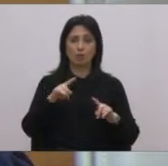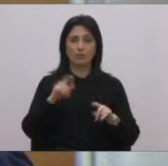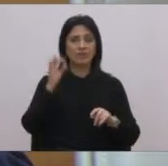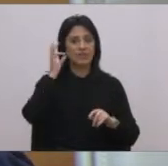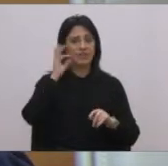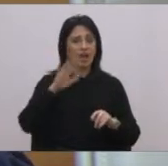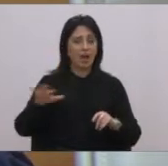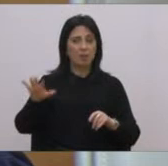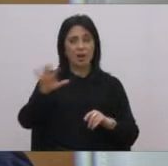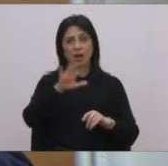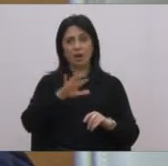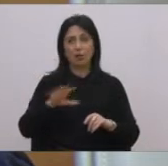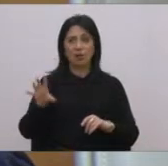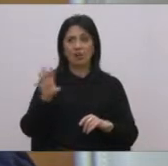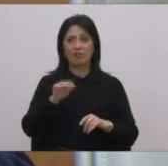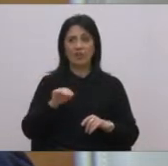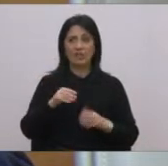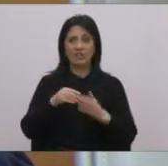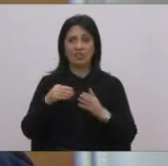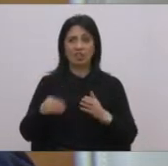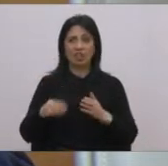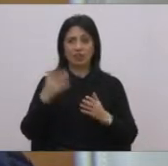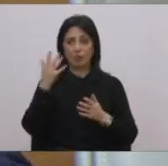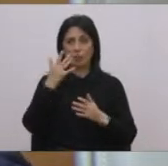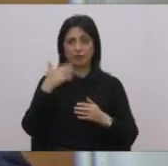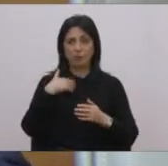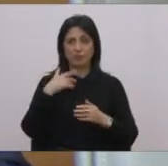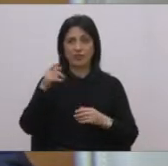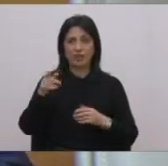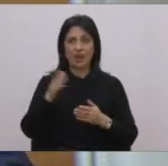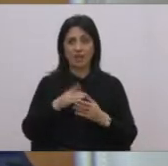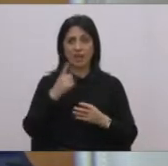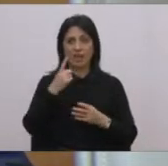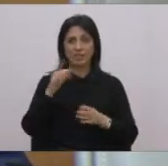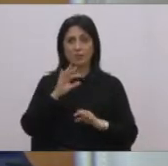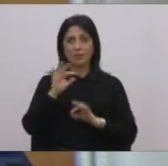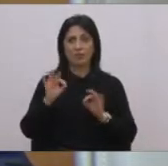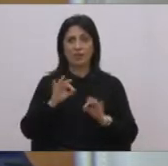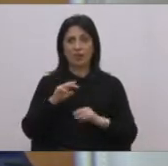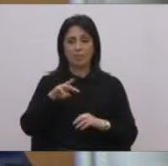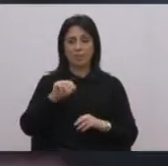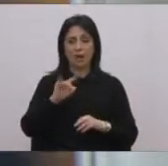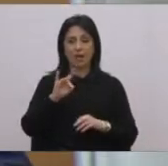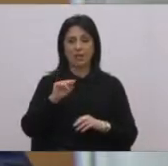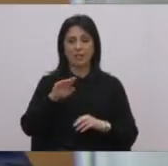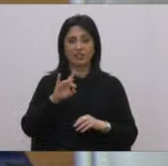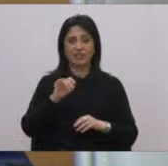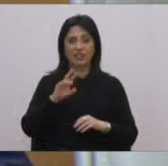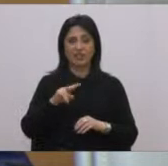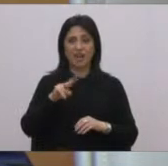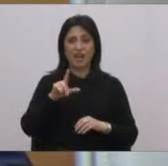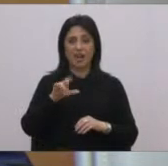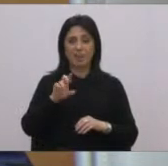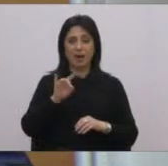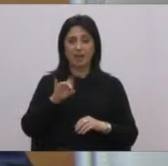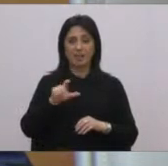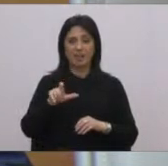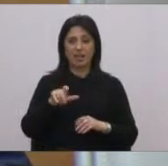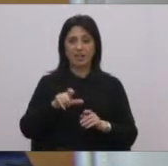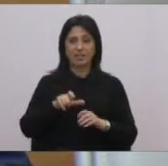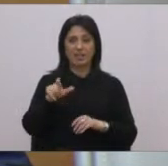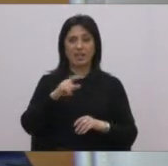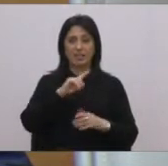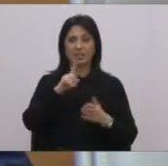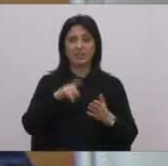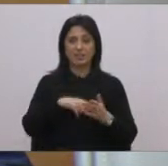greu, regiune, cu alaze, da, ce-a gruat pe ce neba me, da, i care se teti proiecti, martuili, le bardesc gza. Mi-am contat, kit,